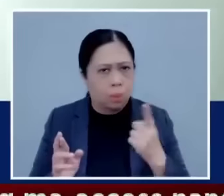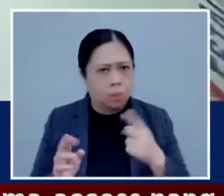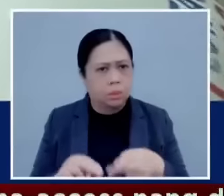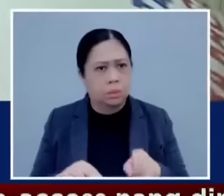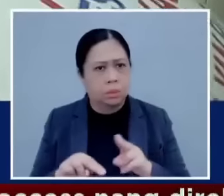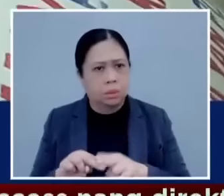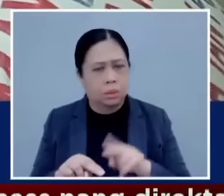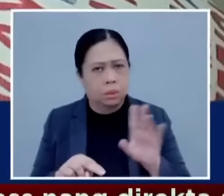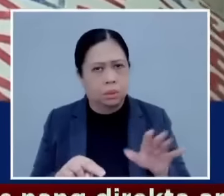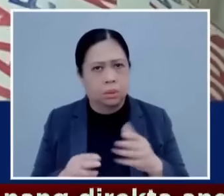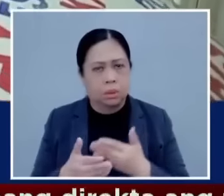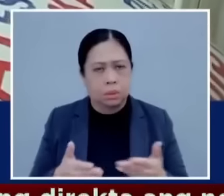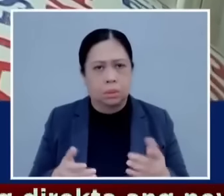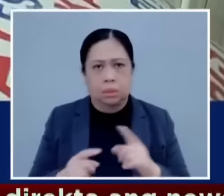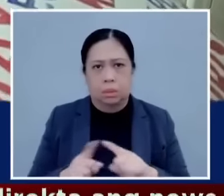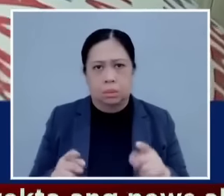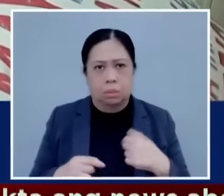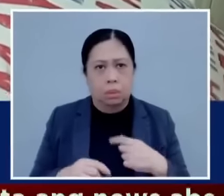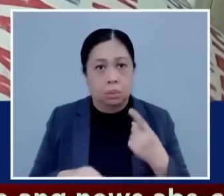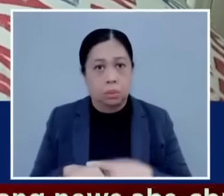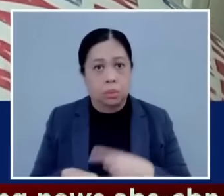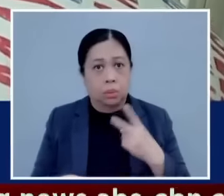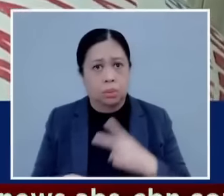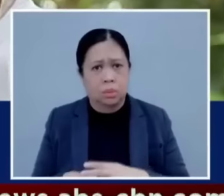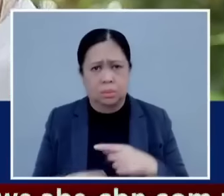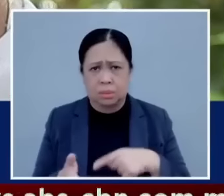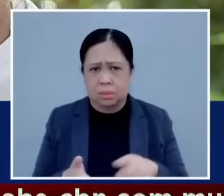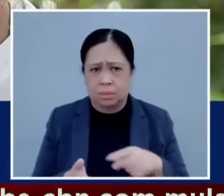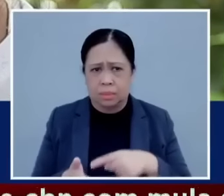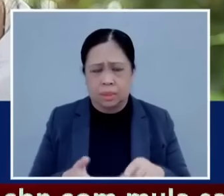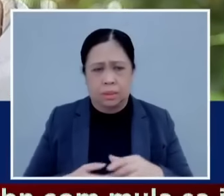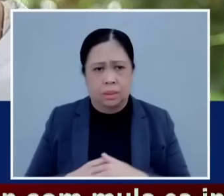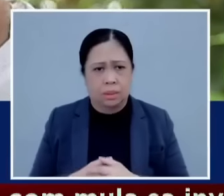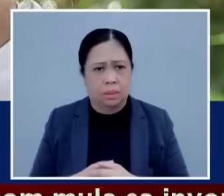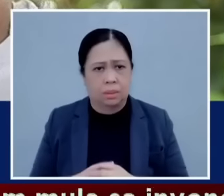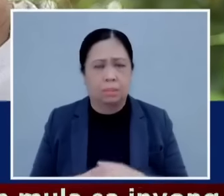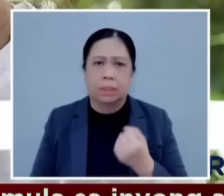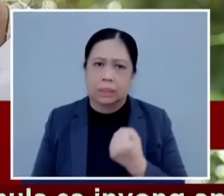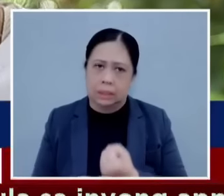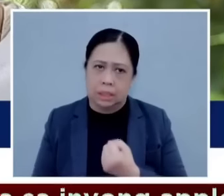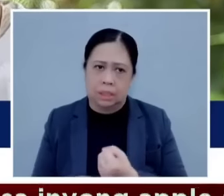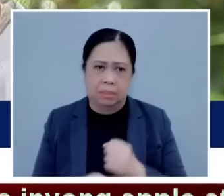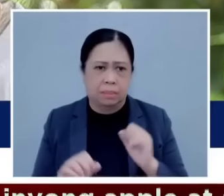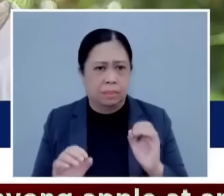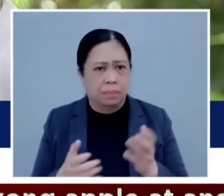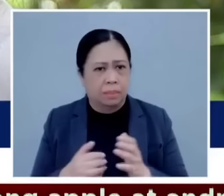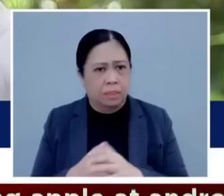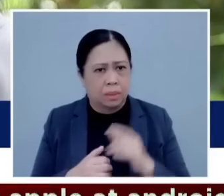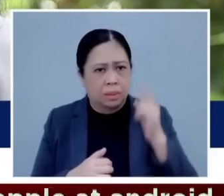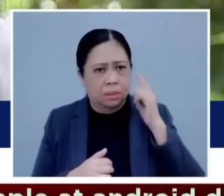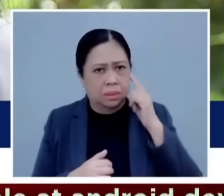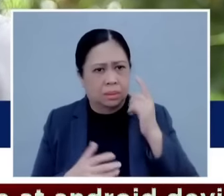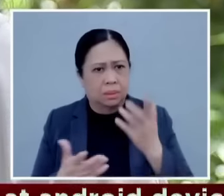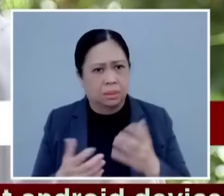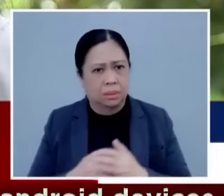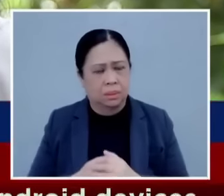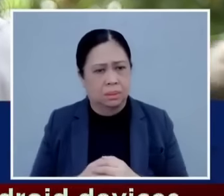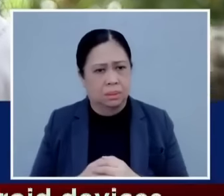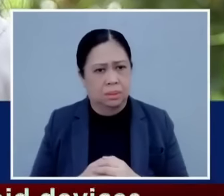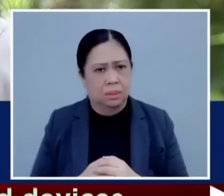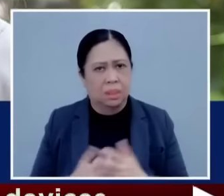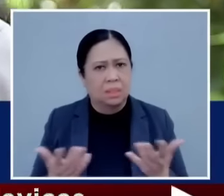kanilang appliance pero nadoble ang bayarin nila. Mahirap. Kumbaga sa ano, iniisip pa lang namin